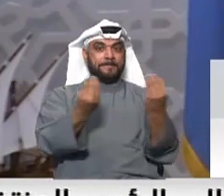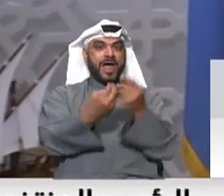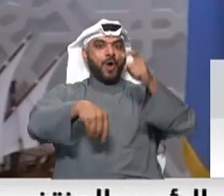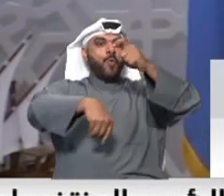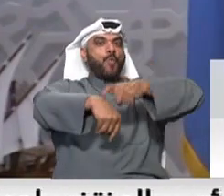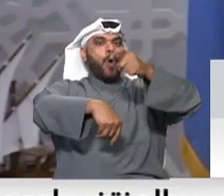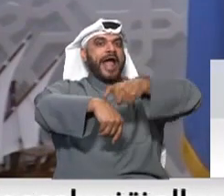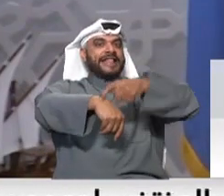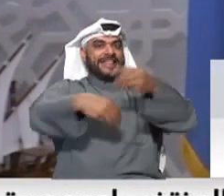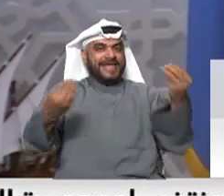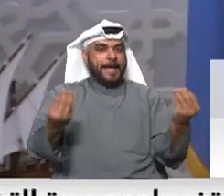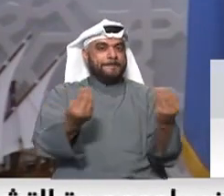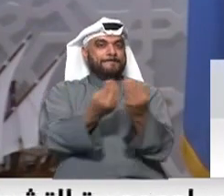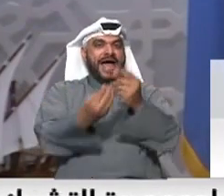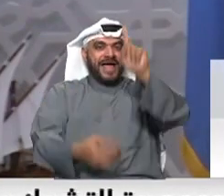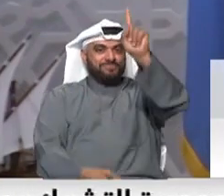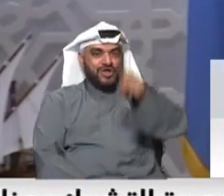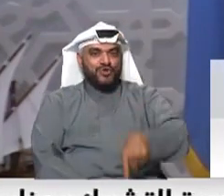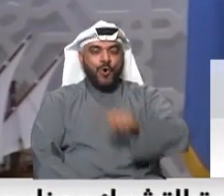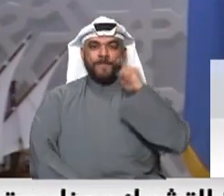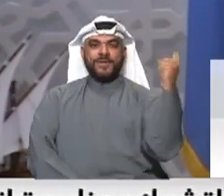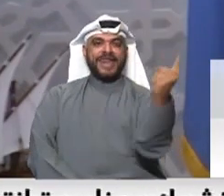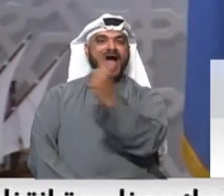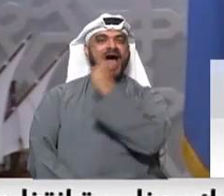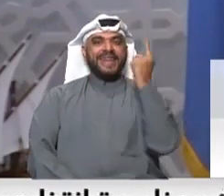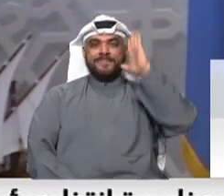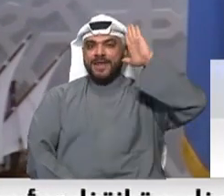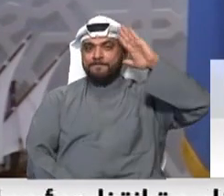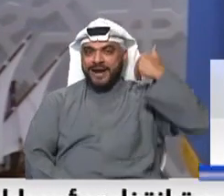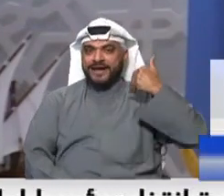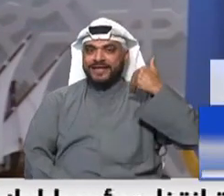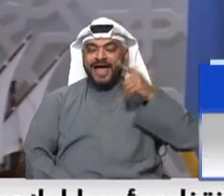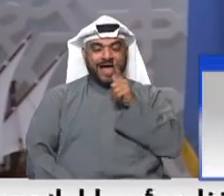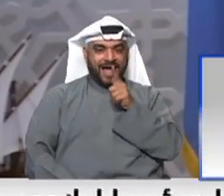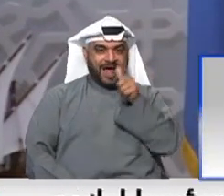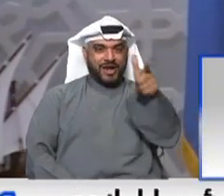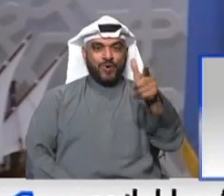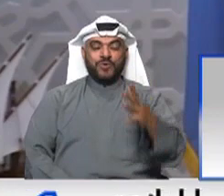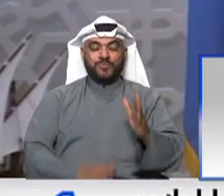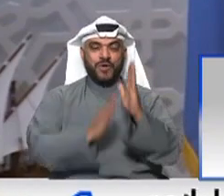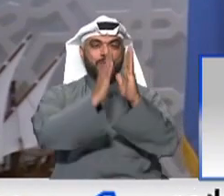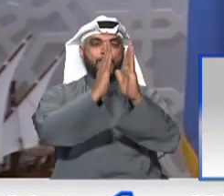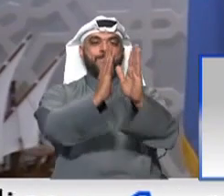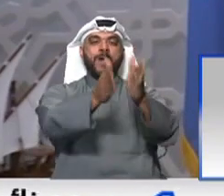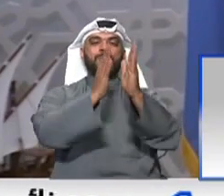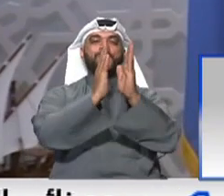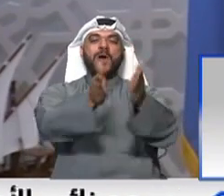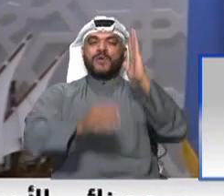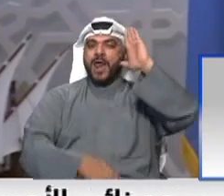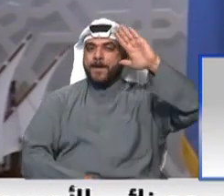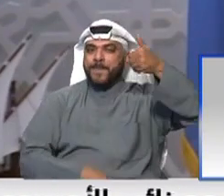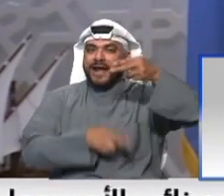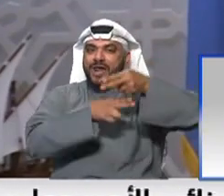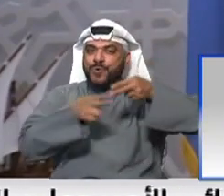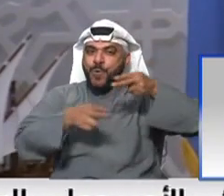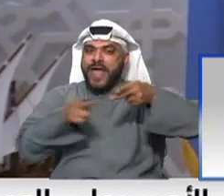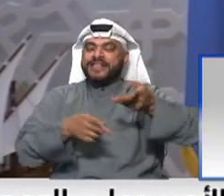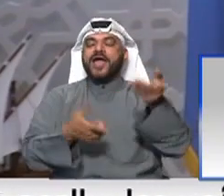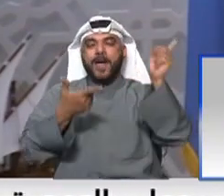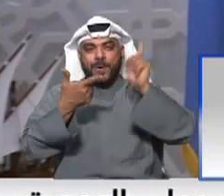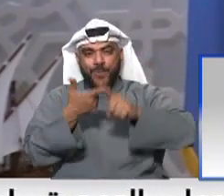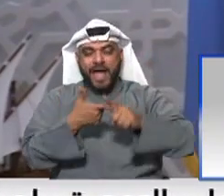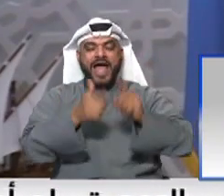مع اليوم العالم المراه وانتهز هذه الفرصه بتهنئه المراه الكويتيه والمراه حول العالم